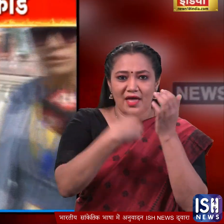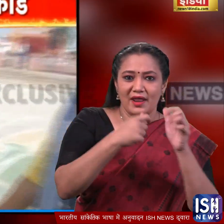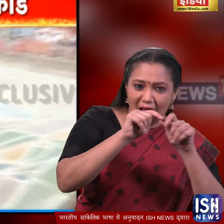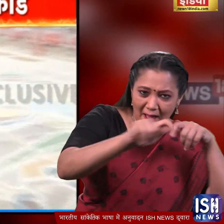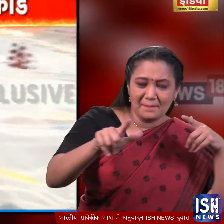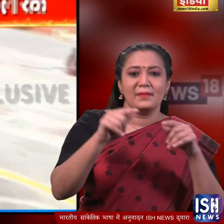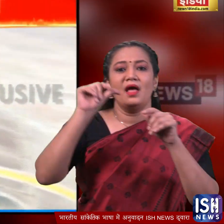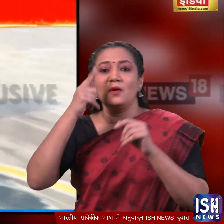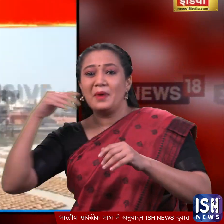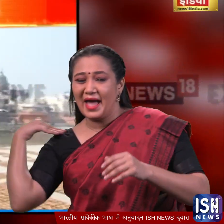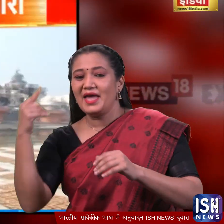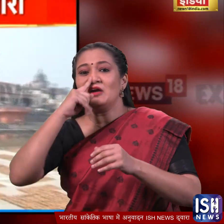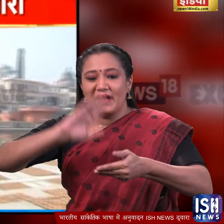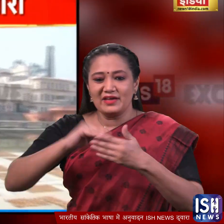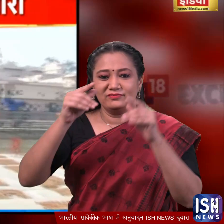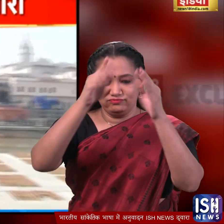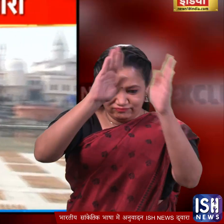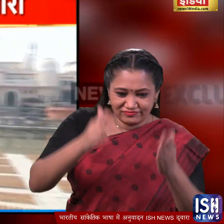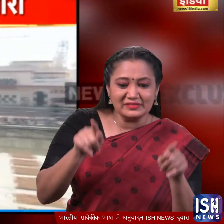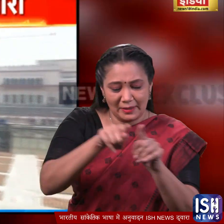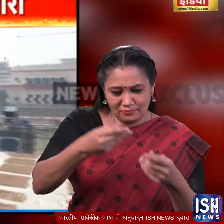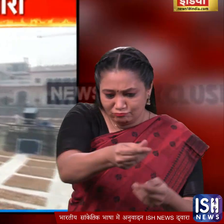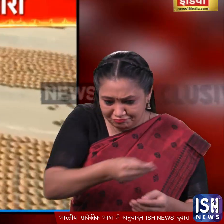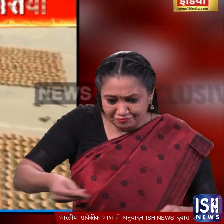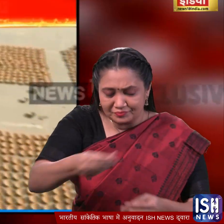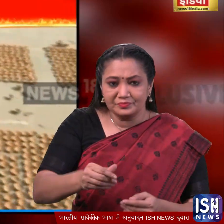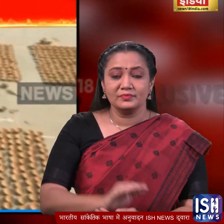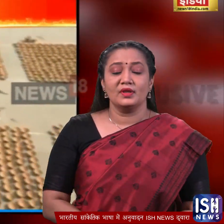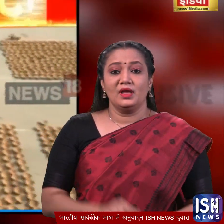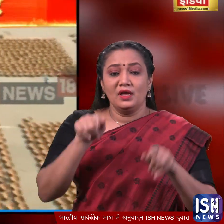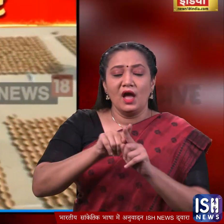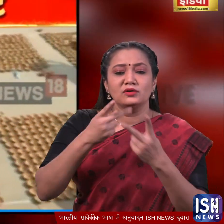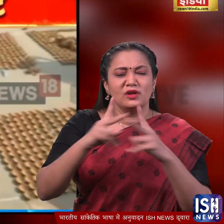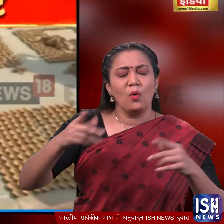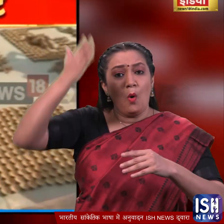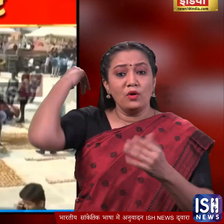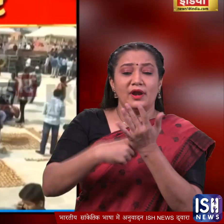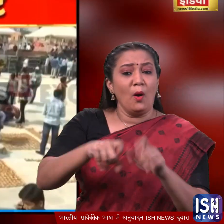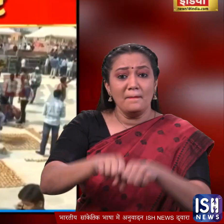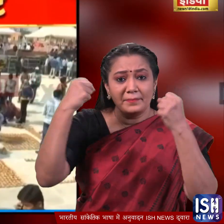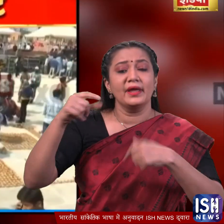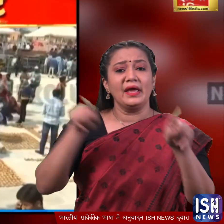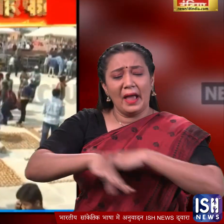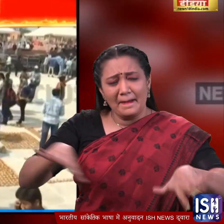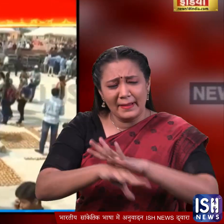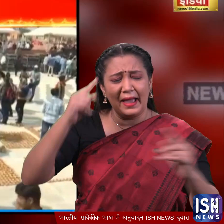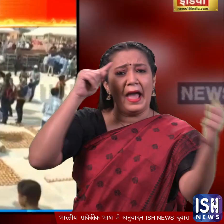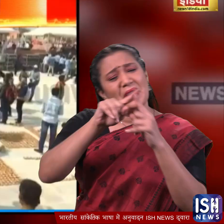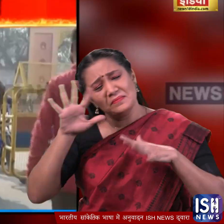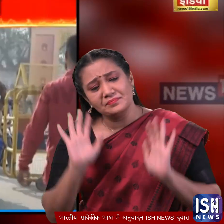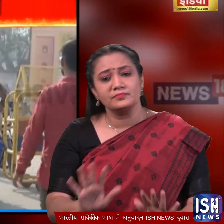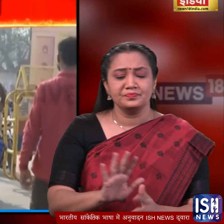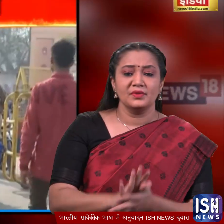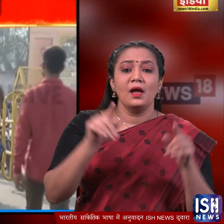जी, राम और सीता जी दरबार है। अयोध्या की दिवाली को ऐतिहासिक बनाने और छोटी दिवाली पर पुराने रिकॉर्ड को तोड़ने के सारे इंतजाम तो